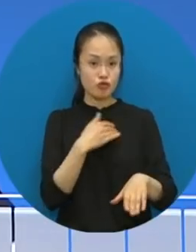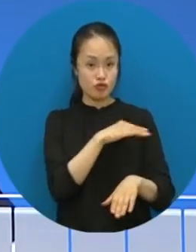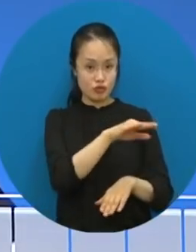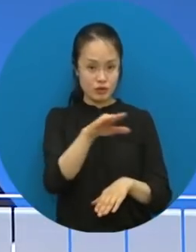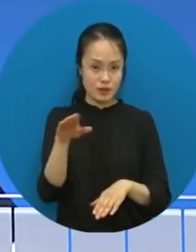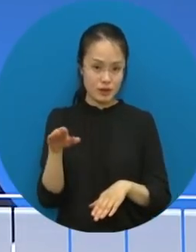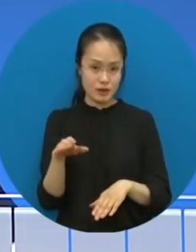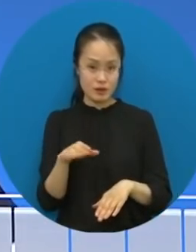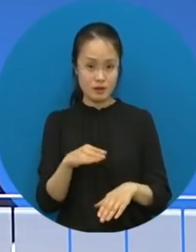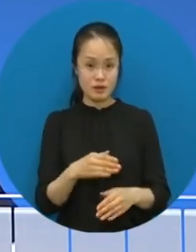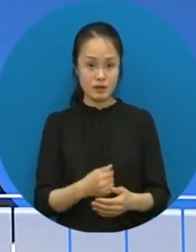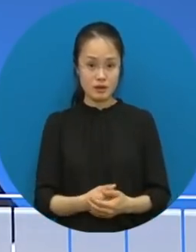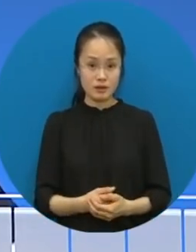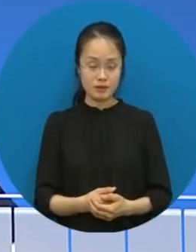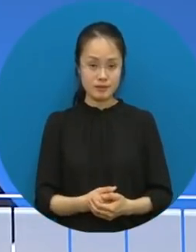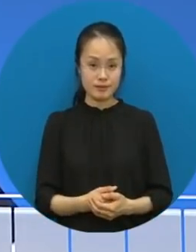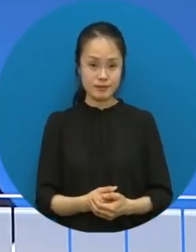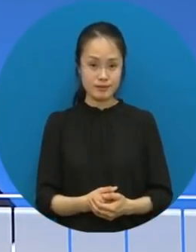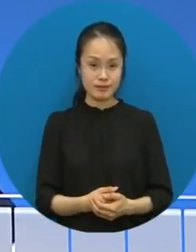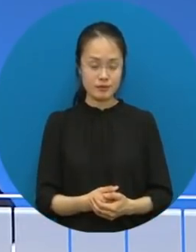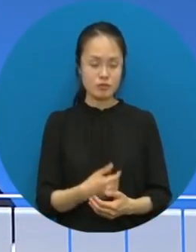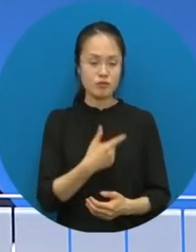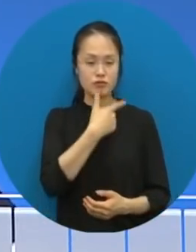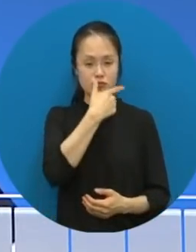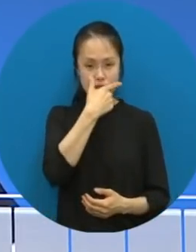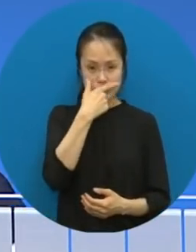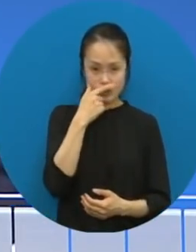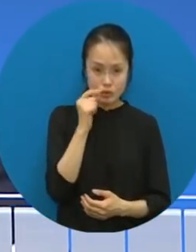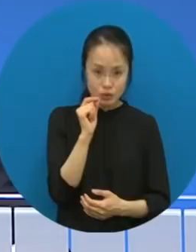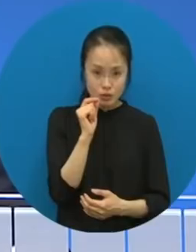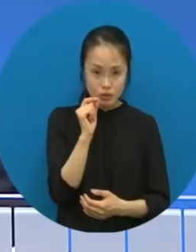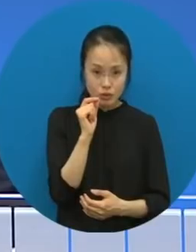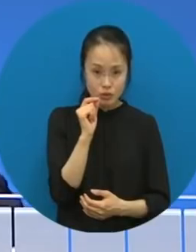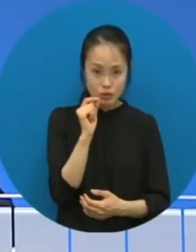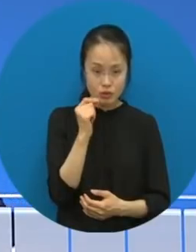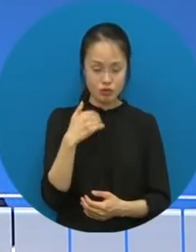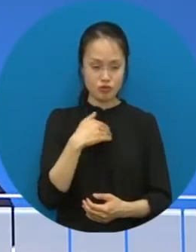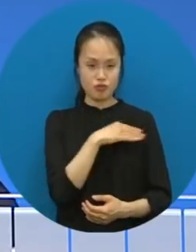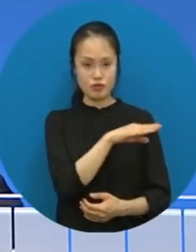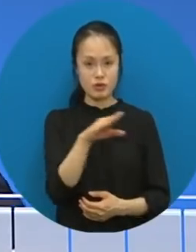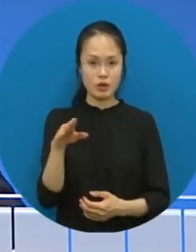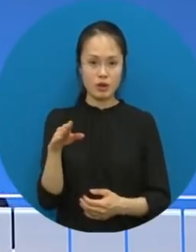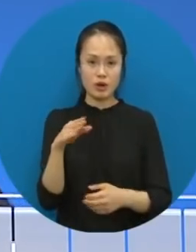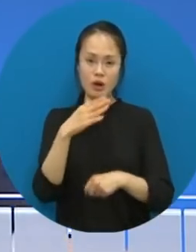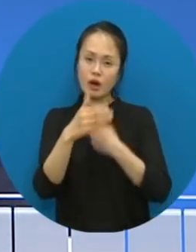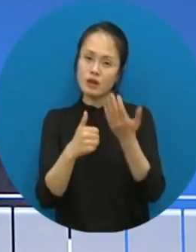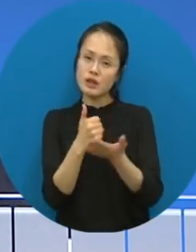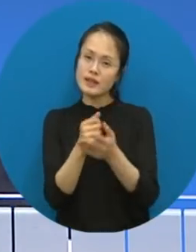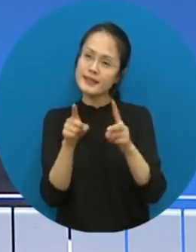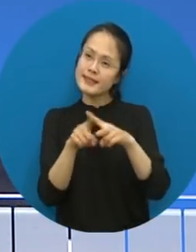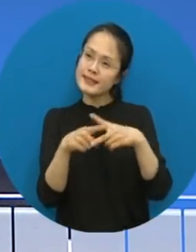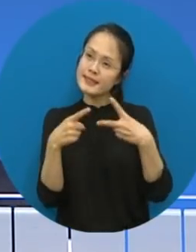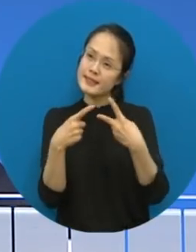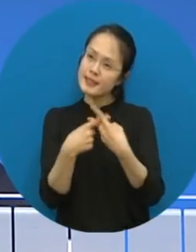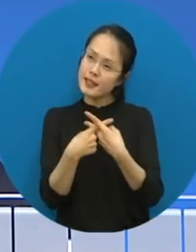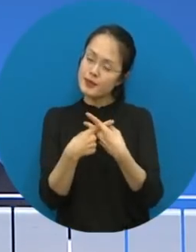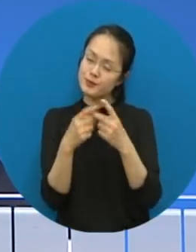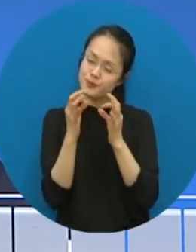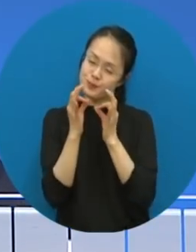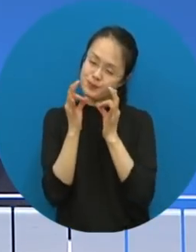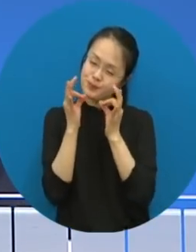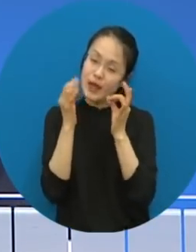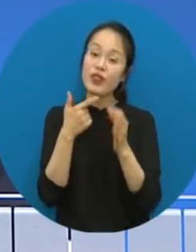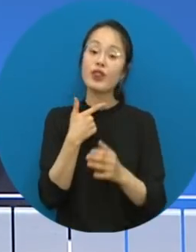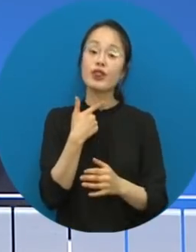빚어봤던, 우리의 부족했던, 우리가 하나님을 이해하려 했던 그 모든 것을